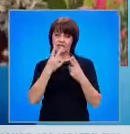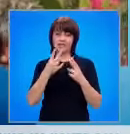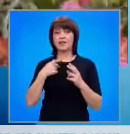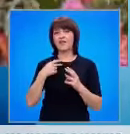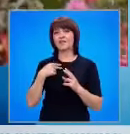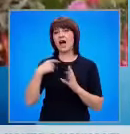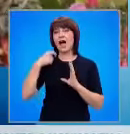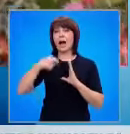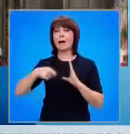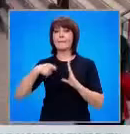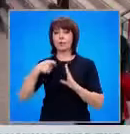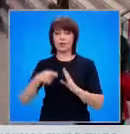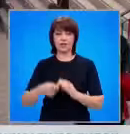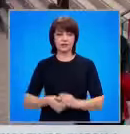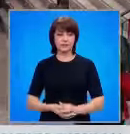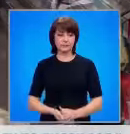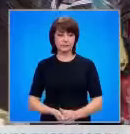с Цветелина Йорданова.